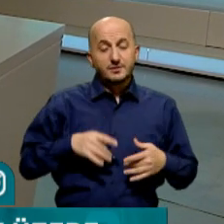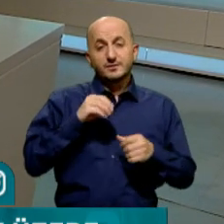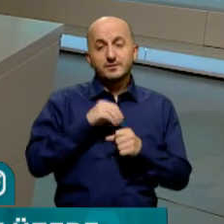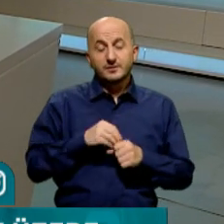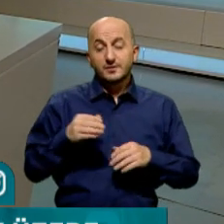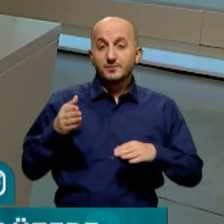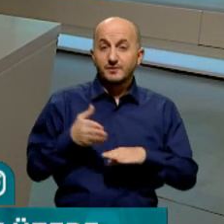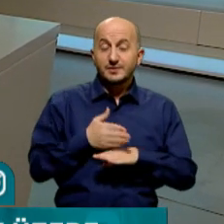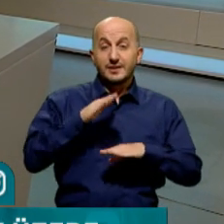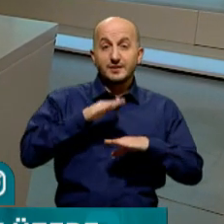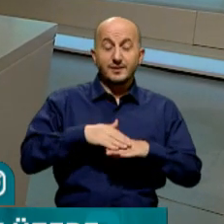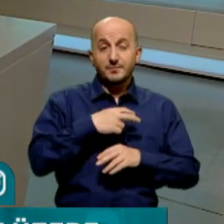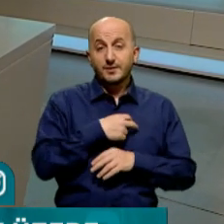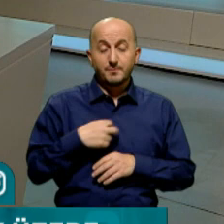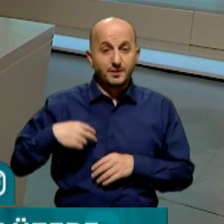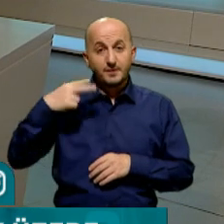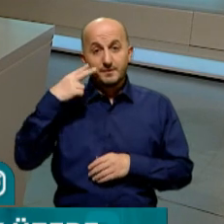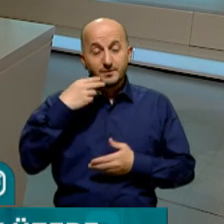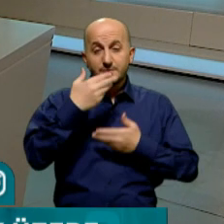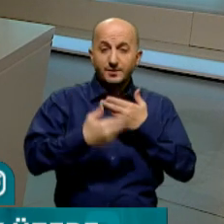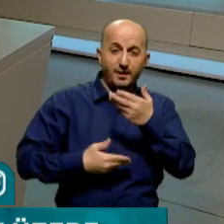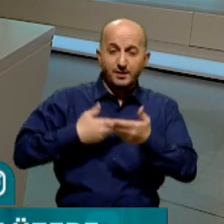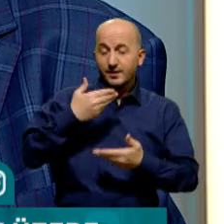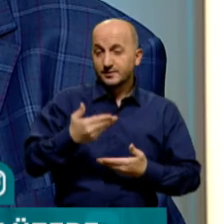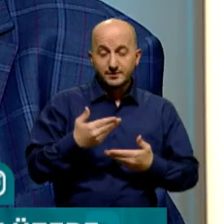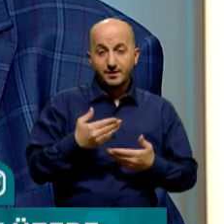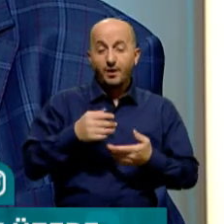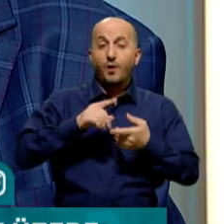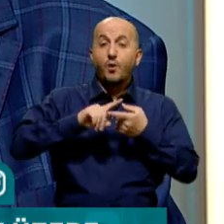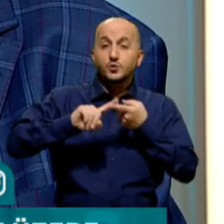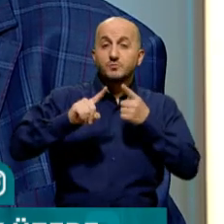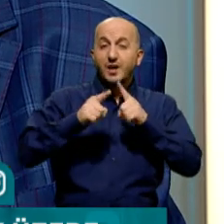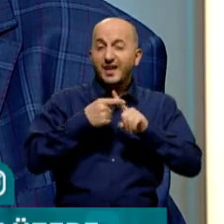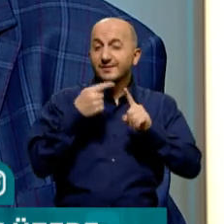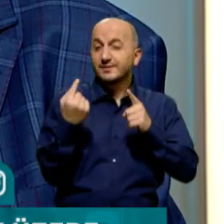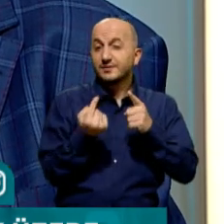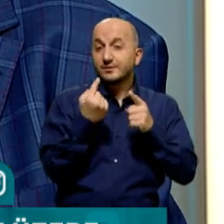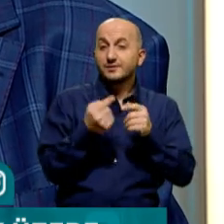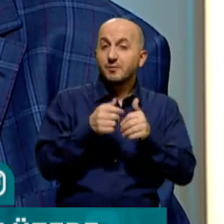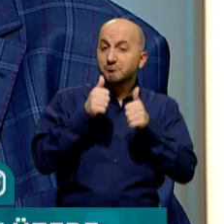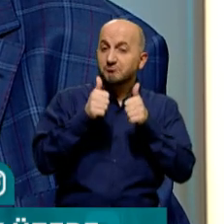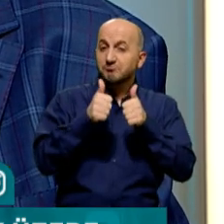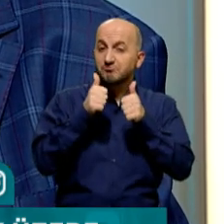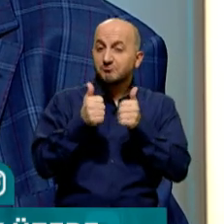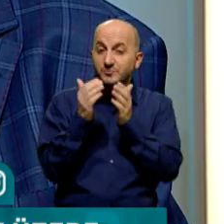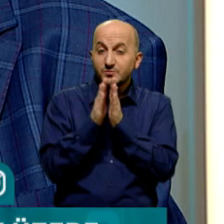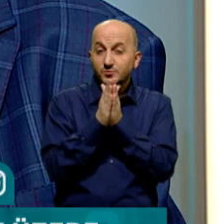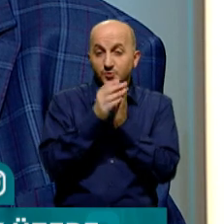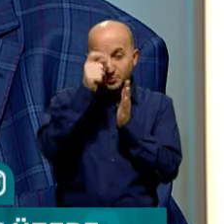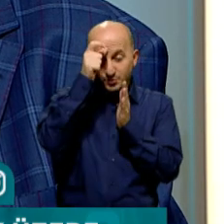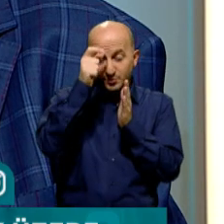bir vesile ederek peygamberimize anlatsa, oradaki geçen Osmanlıca methiyeleri bugünkü günümüz